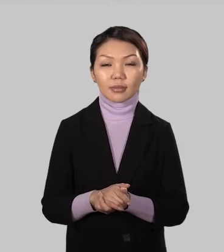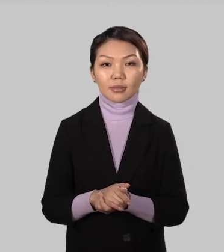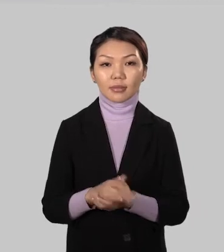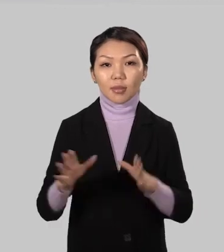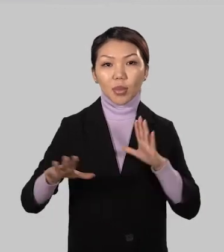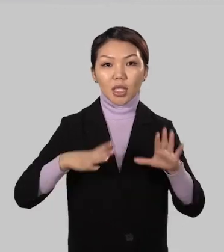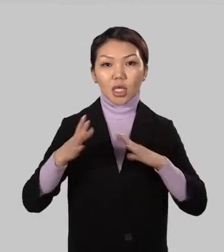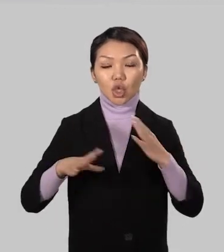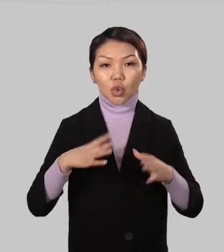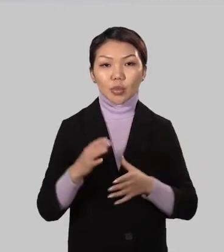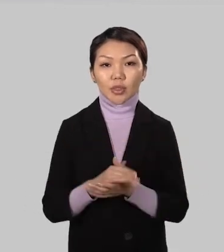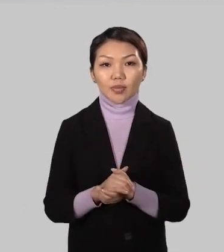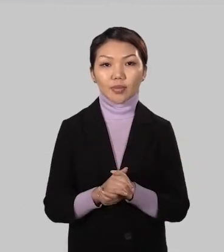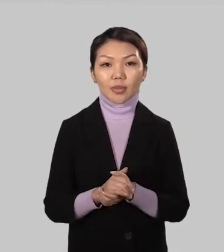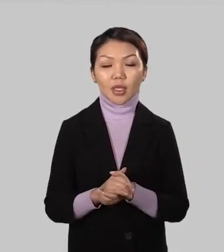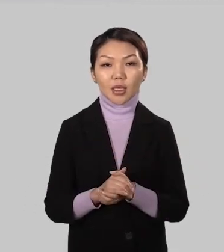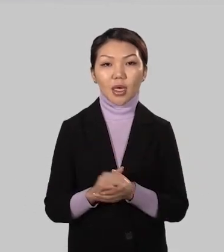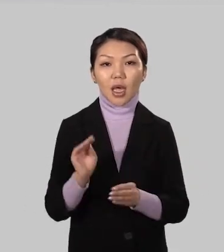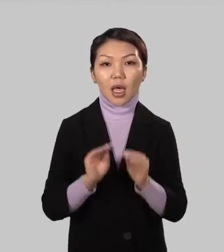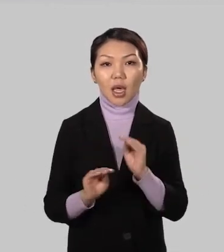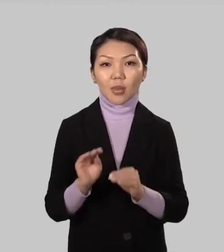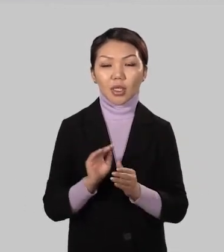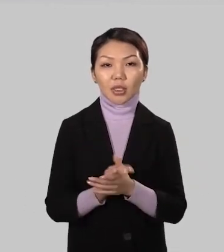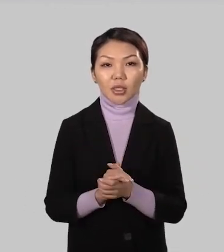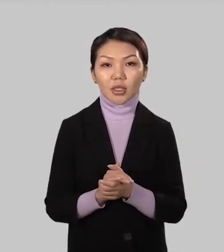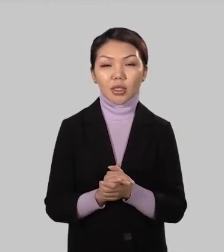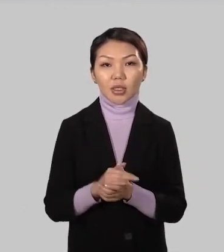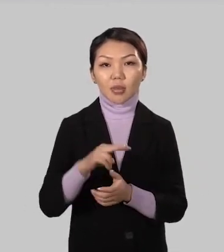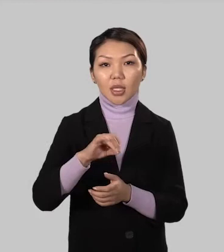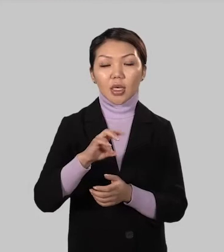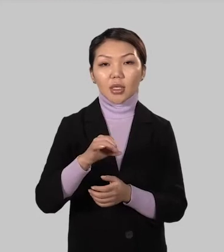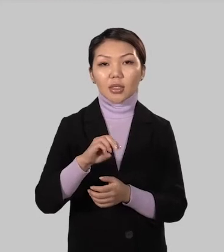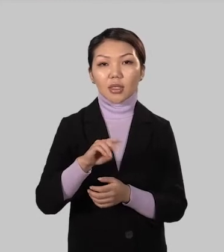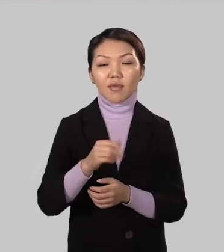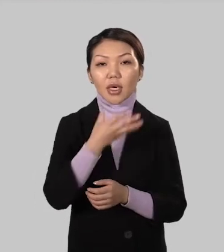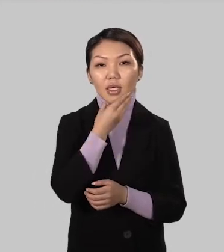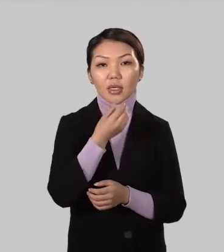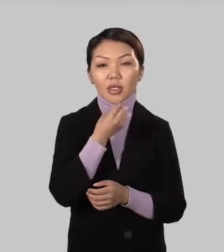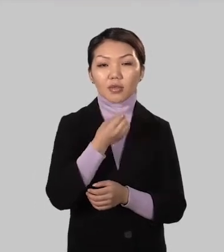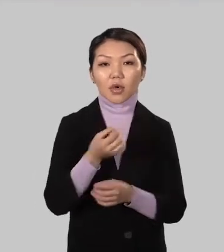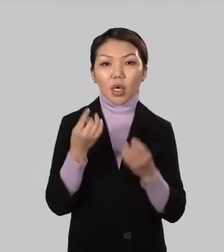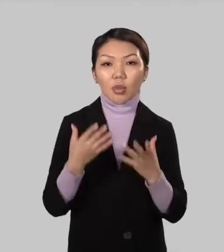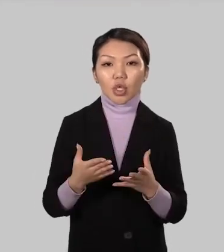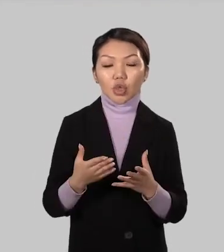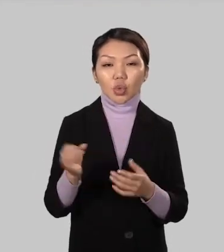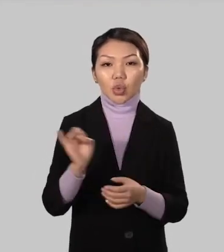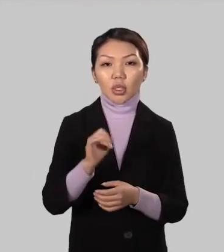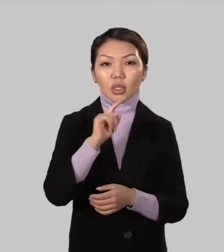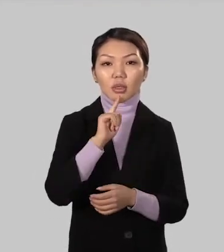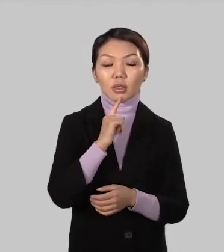потренируемся образуем от прилагательного красивой простую и составную формы